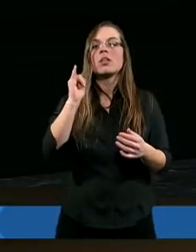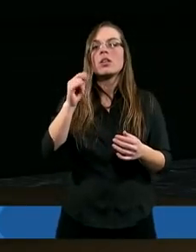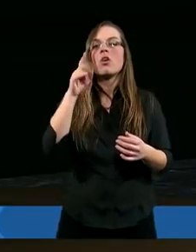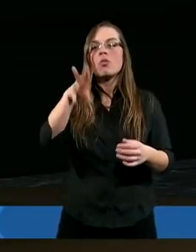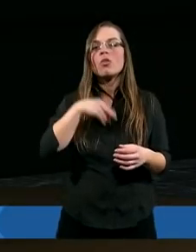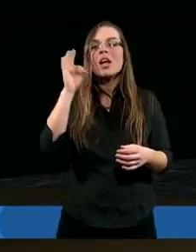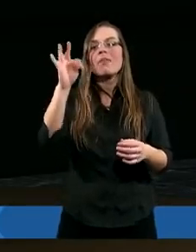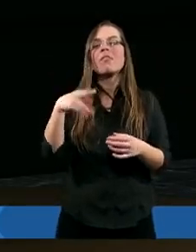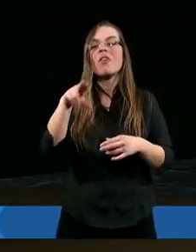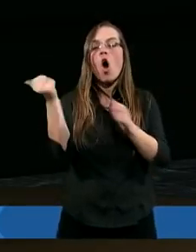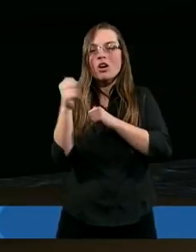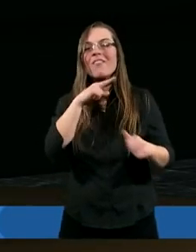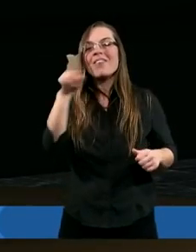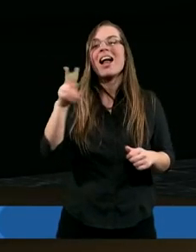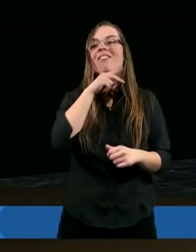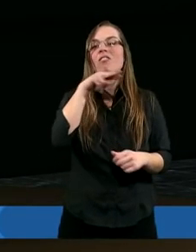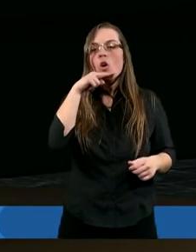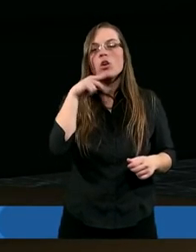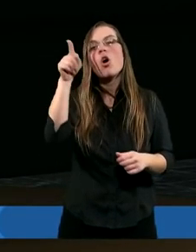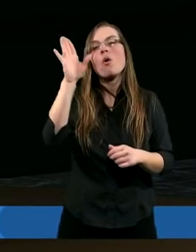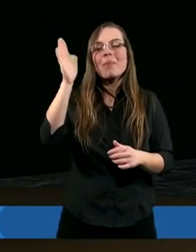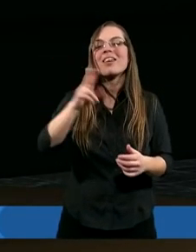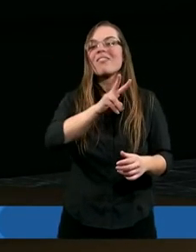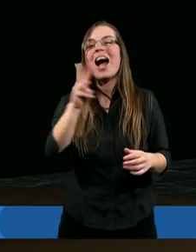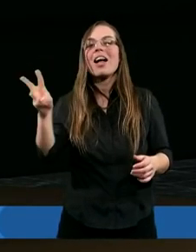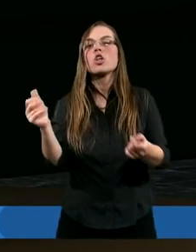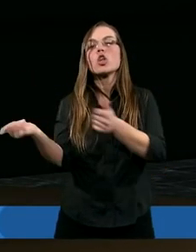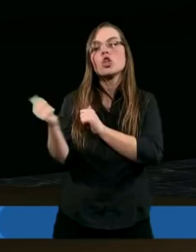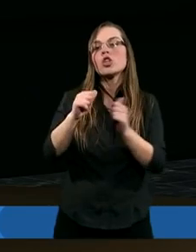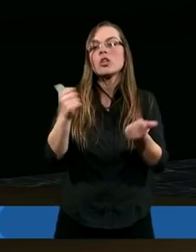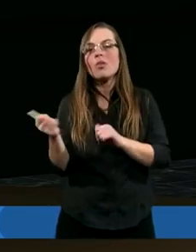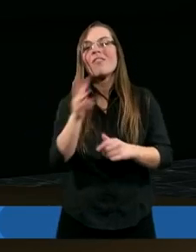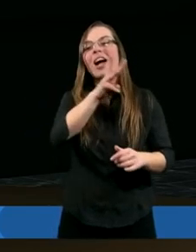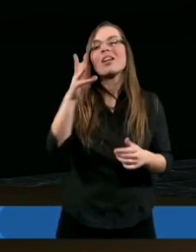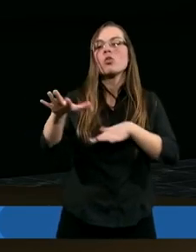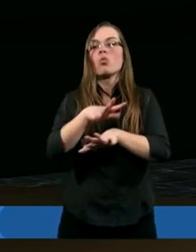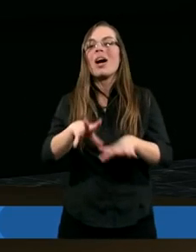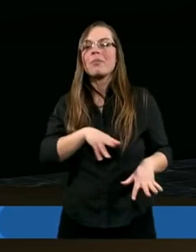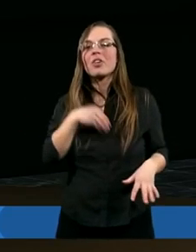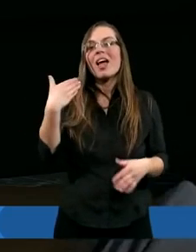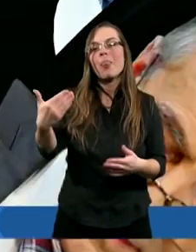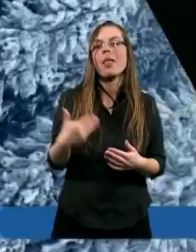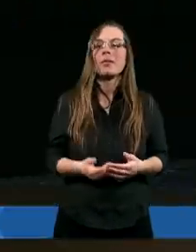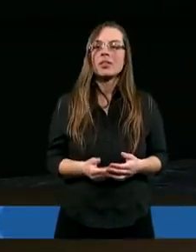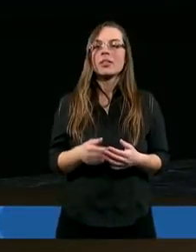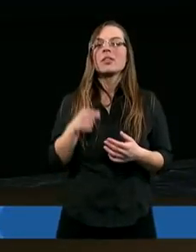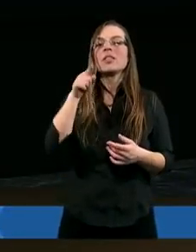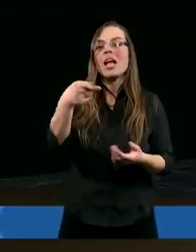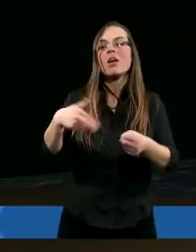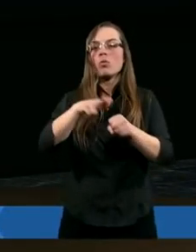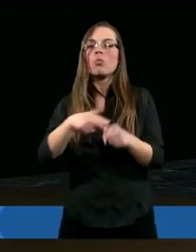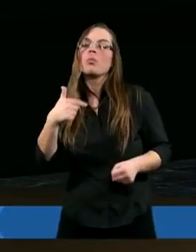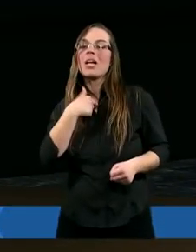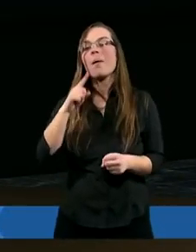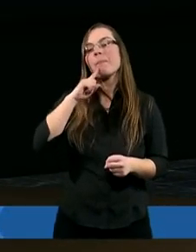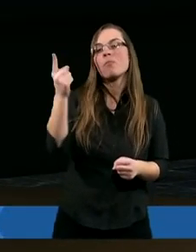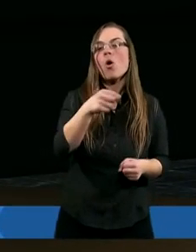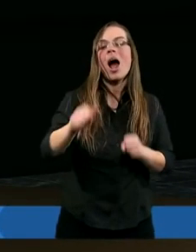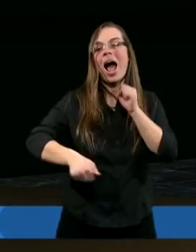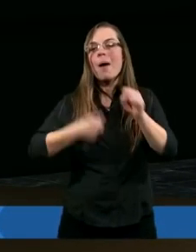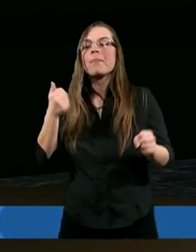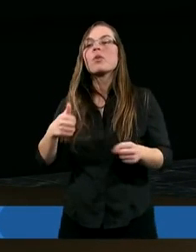Ja chrzciłem was wodą, on zaś będzie chrzcił was Duchem Świętym. Ten, który mnie